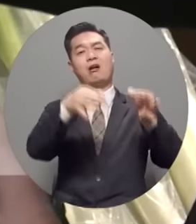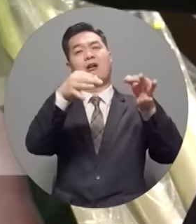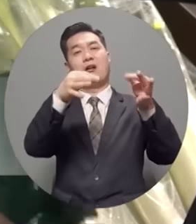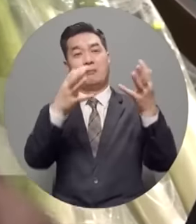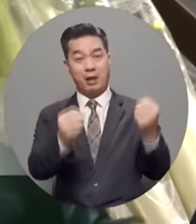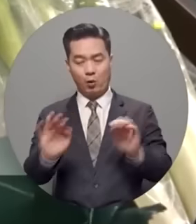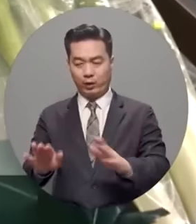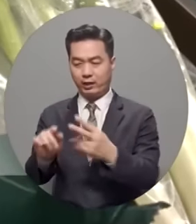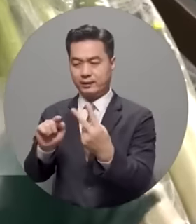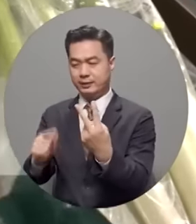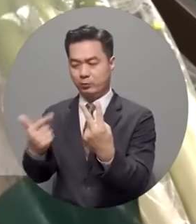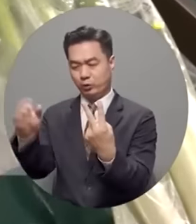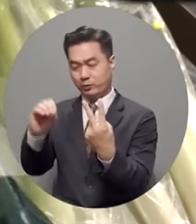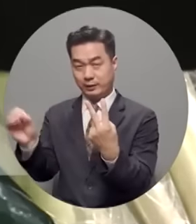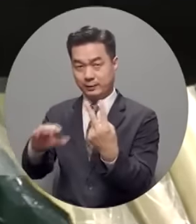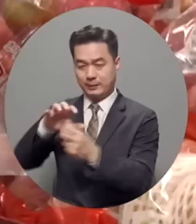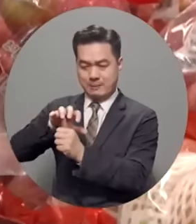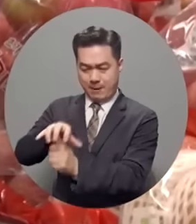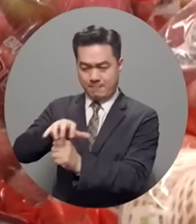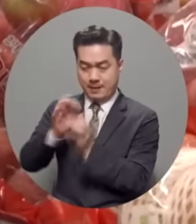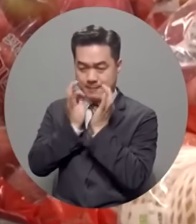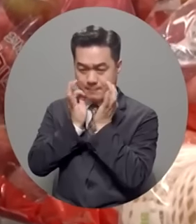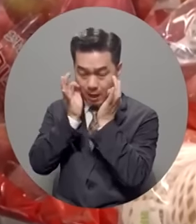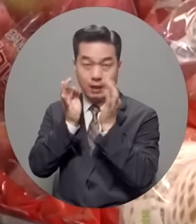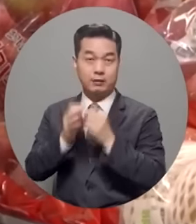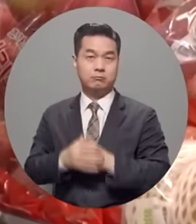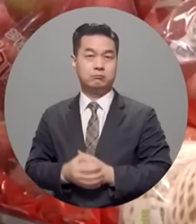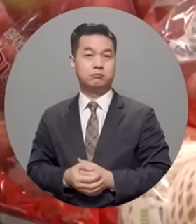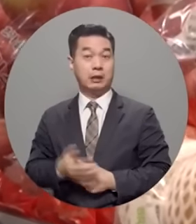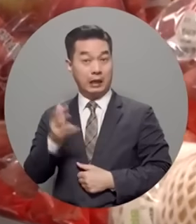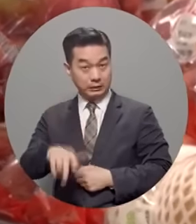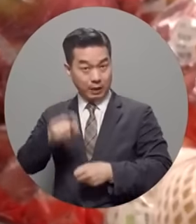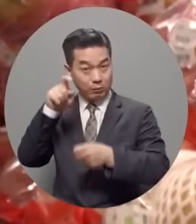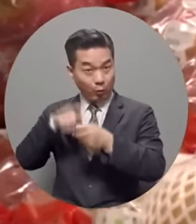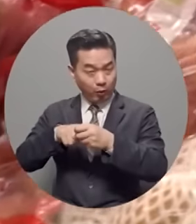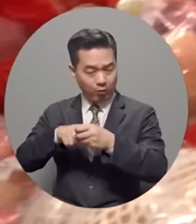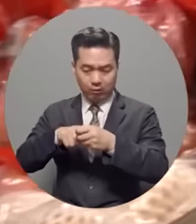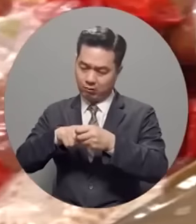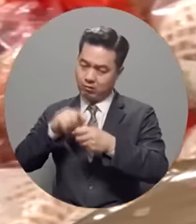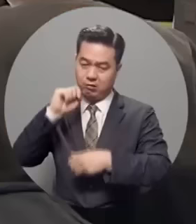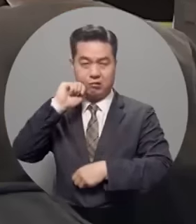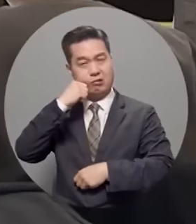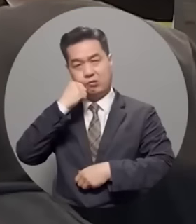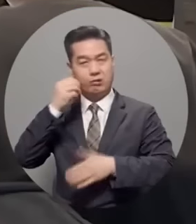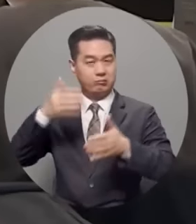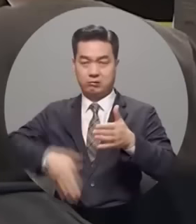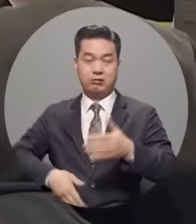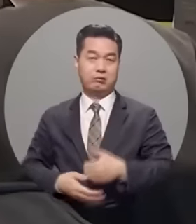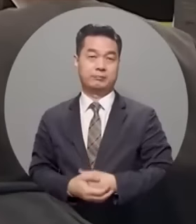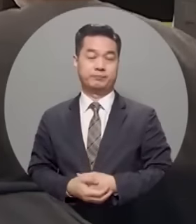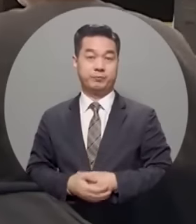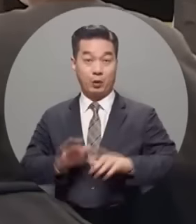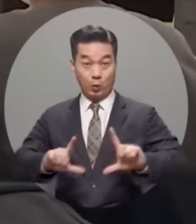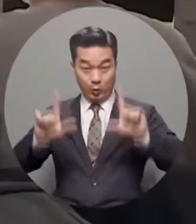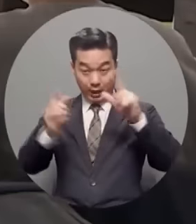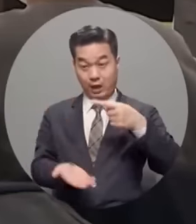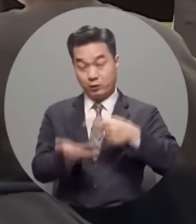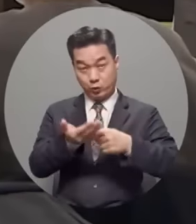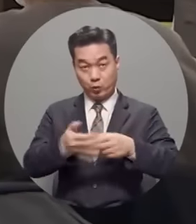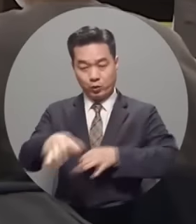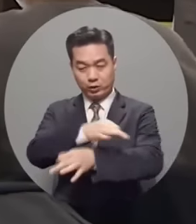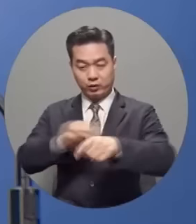올해엔 2.6% 이내로 묶겠다고 했습니다. 하지만 목표 달성은 쉽지 않아 보입니다. 올해 초 경제 정책